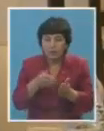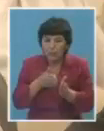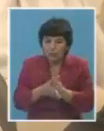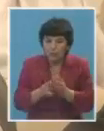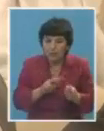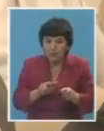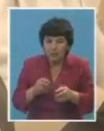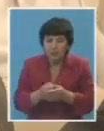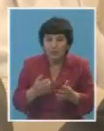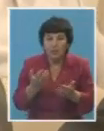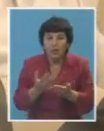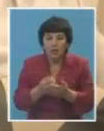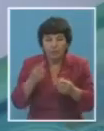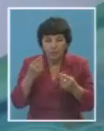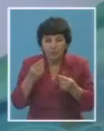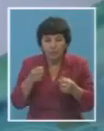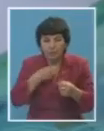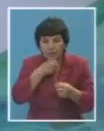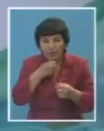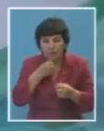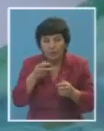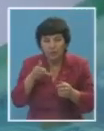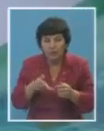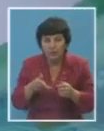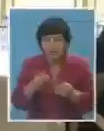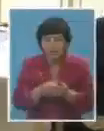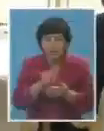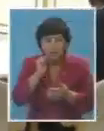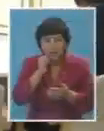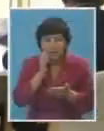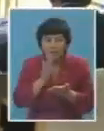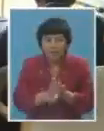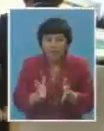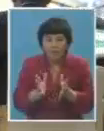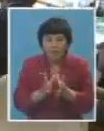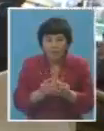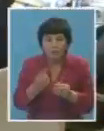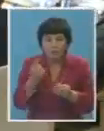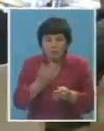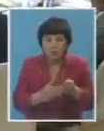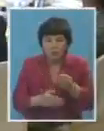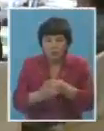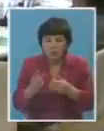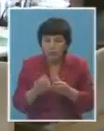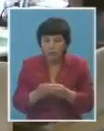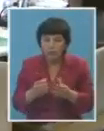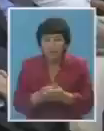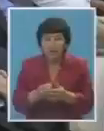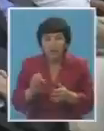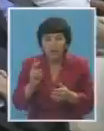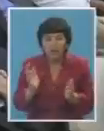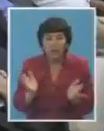де қарастырылған. Ал бүгінде адамдардың қызметіне мұқтаж 3 мыңнан астам жалғызбасты қария мен бірінші және екінші топтағы мүгедектер арнаулы әлеуметтік